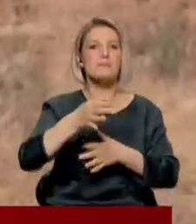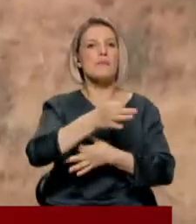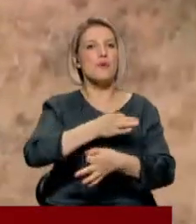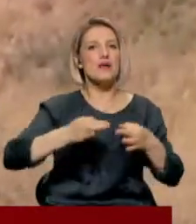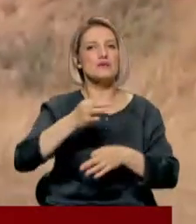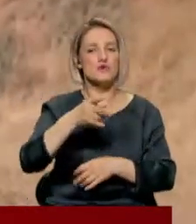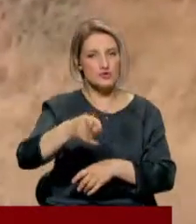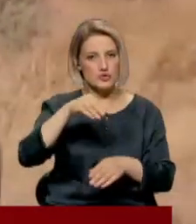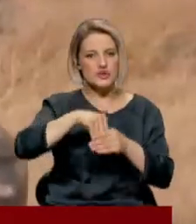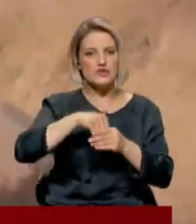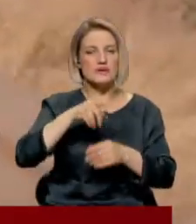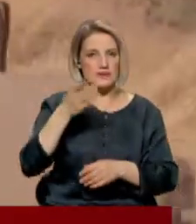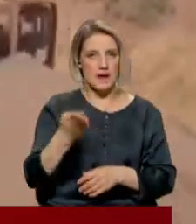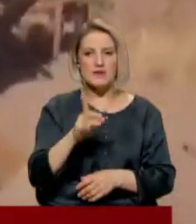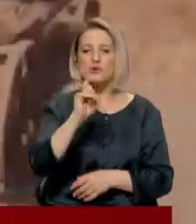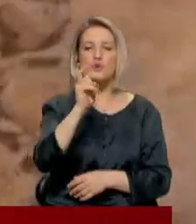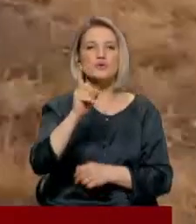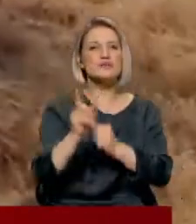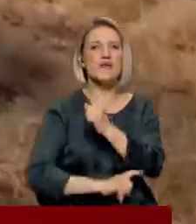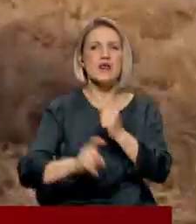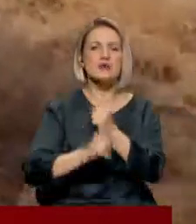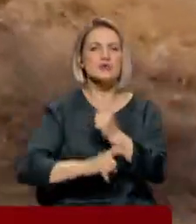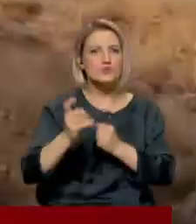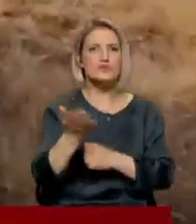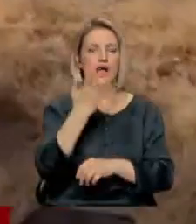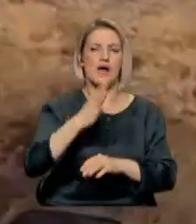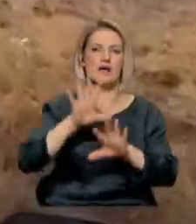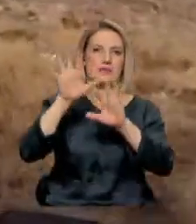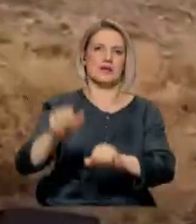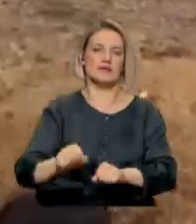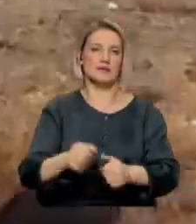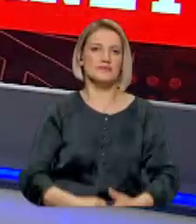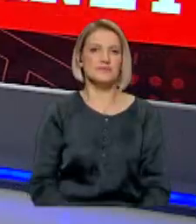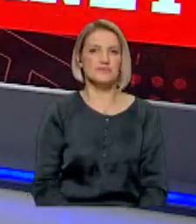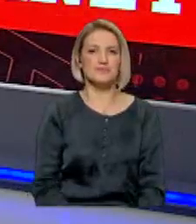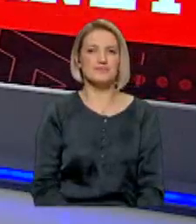bölgesinde düzenlenen operasyonda 9 terörist daha etkisiz hale getirildi.